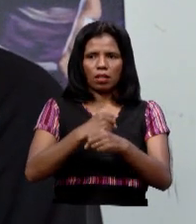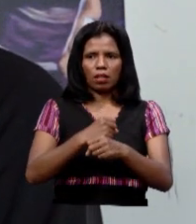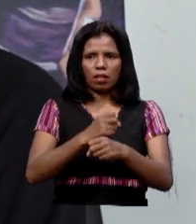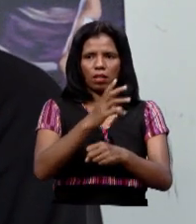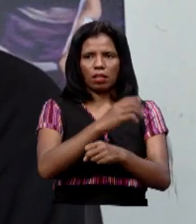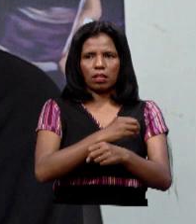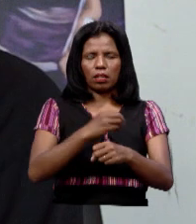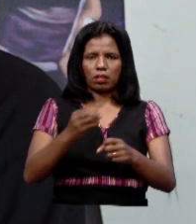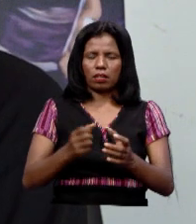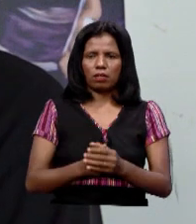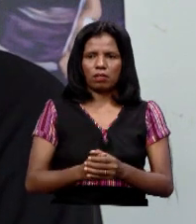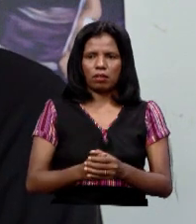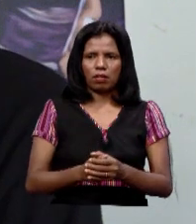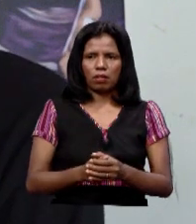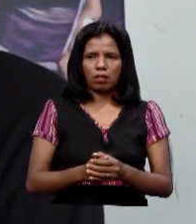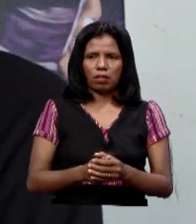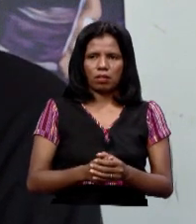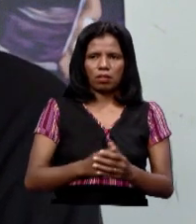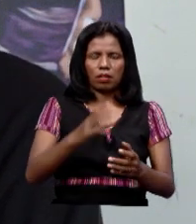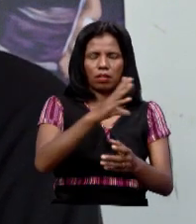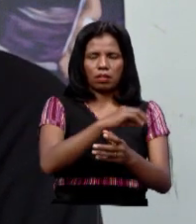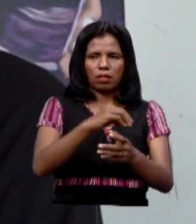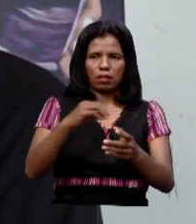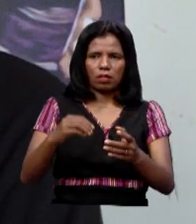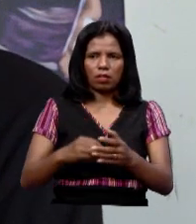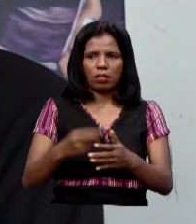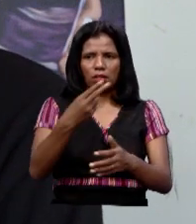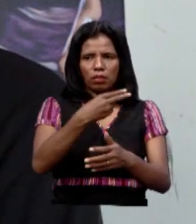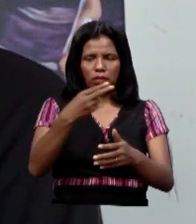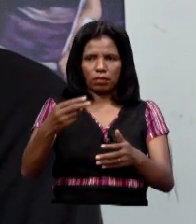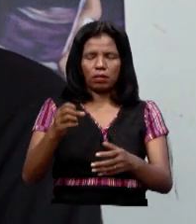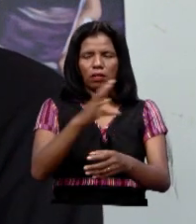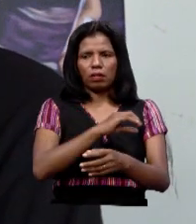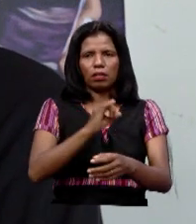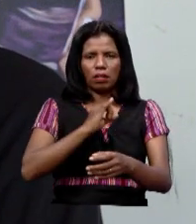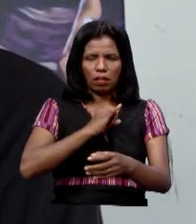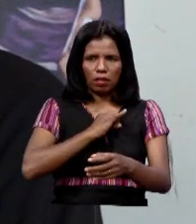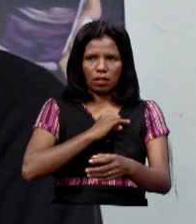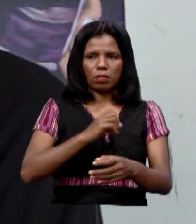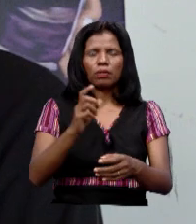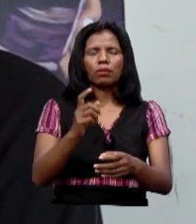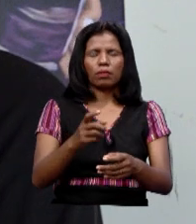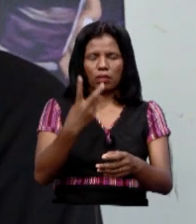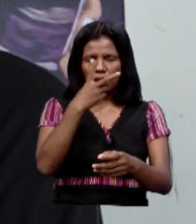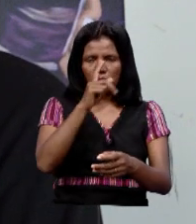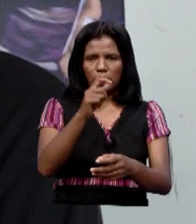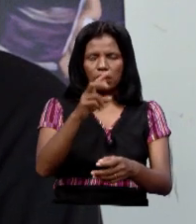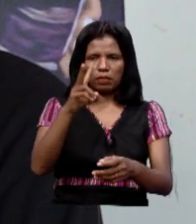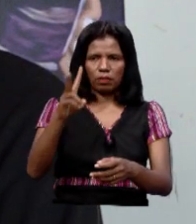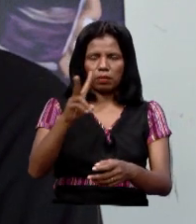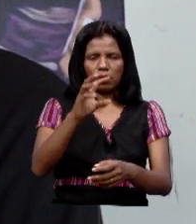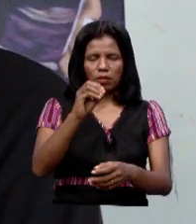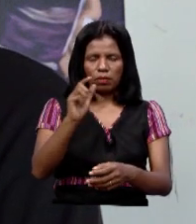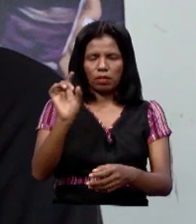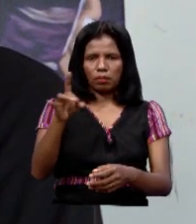tasu matang nih. Lalu rehatan siaran lokal Indonesia sini yang kuasa saya itu nih nonton gratuit ya. Tina 2018